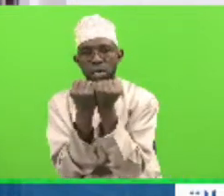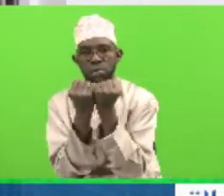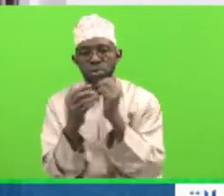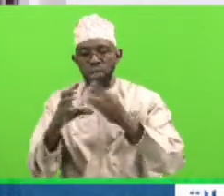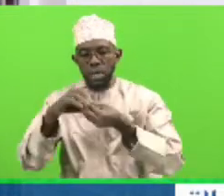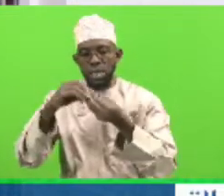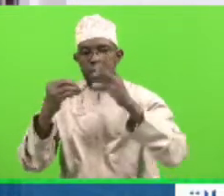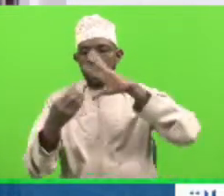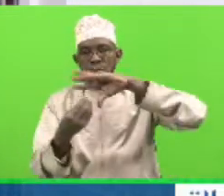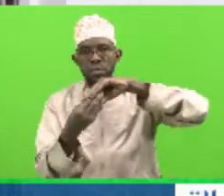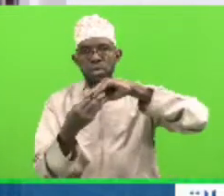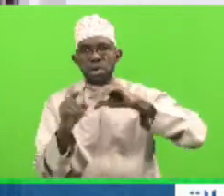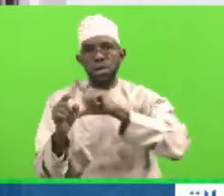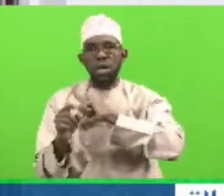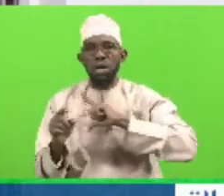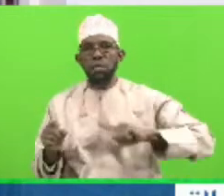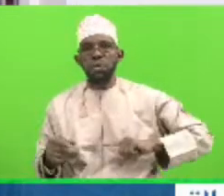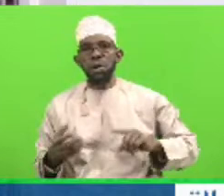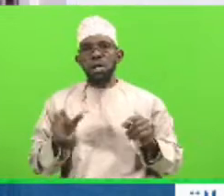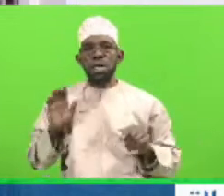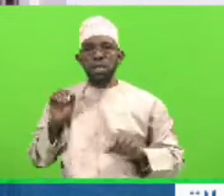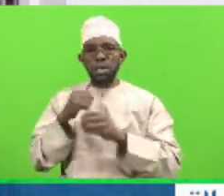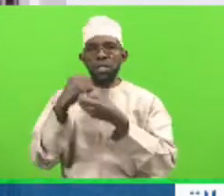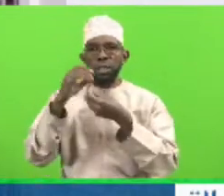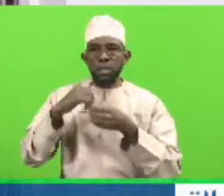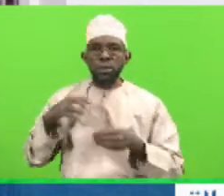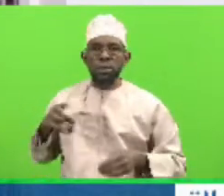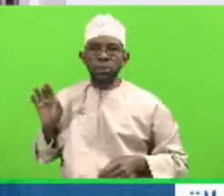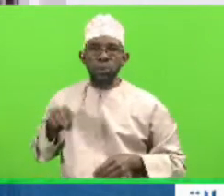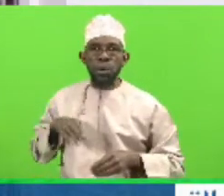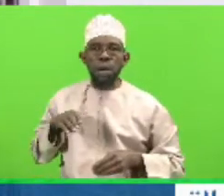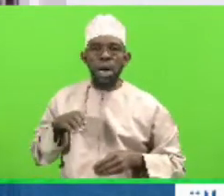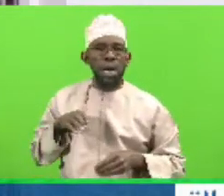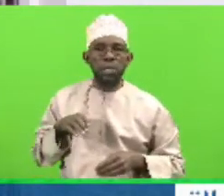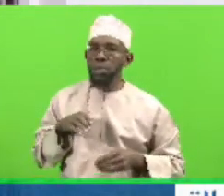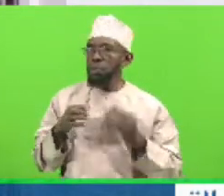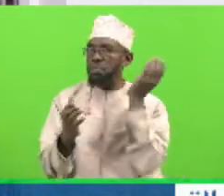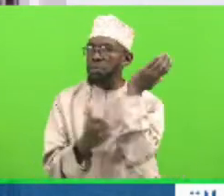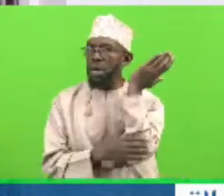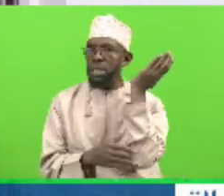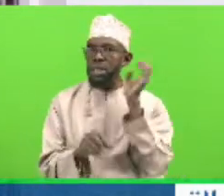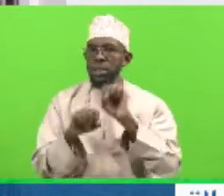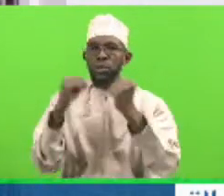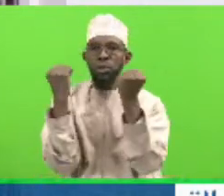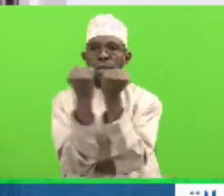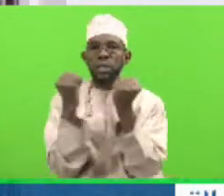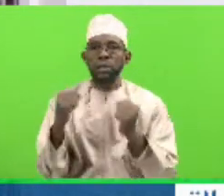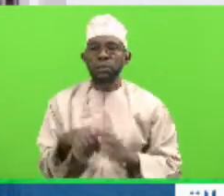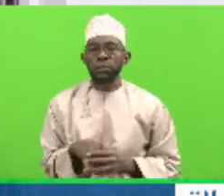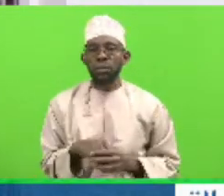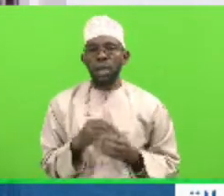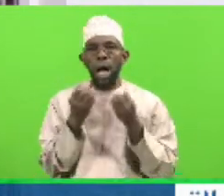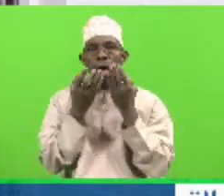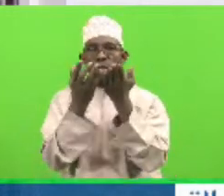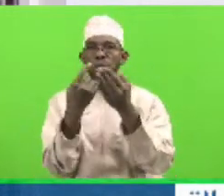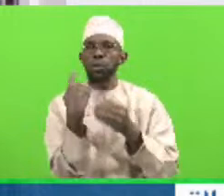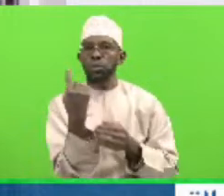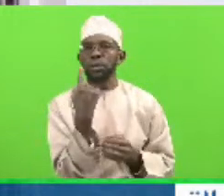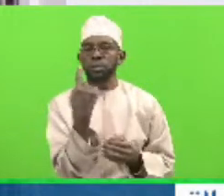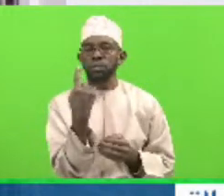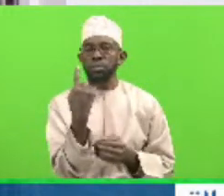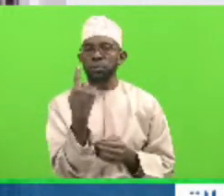خلق لكم ربكم من أزواجكم بل أنتم قوم عادون. فما كان جوابهم إلا أن